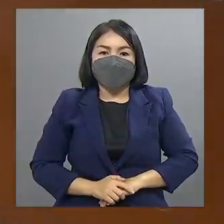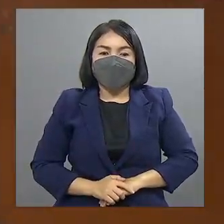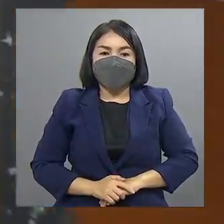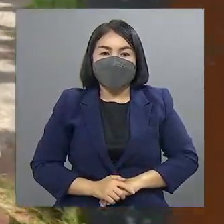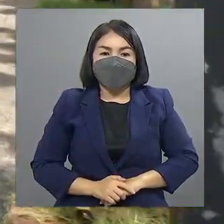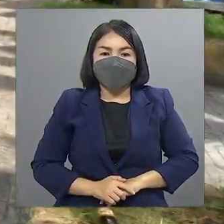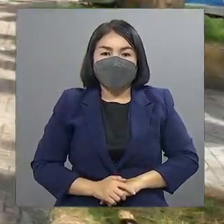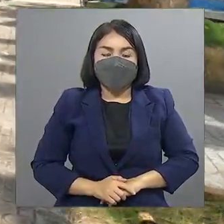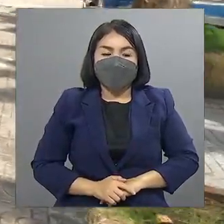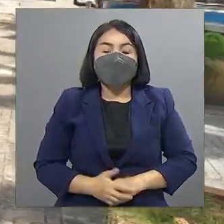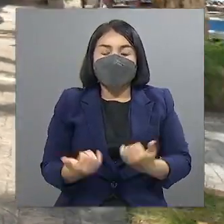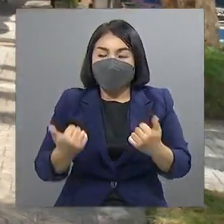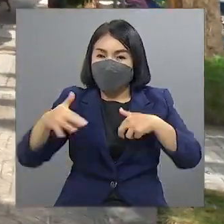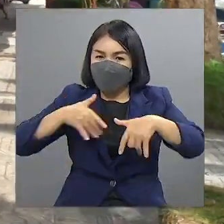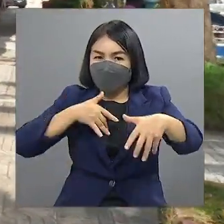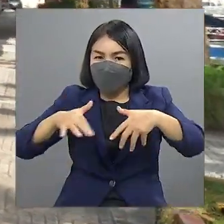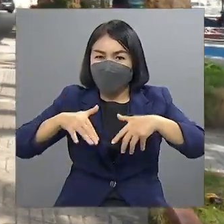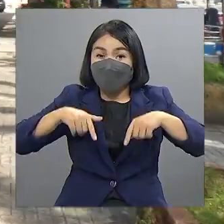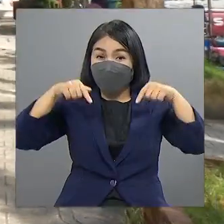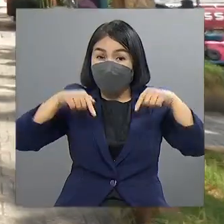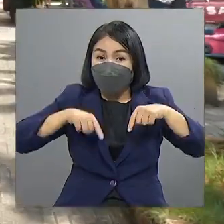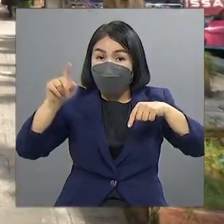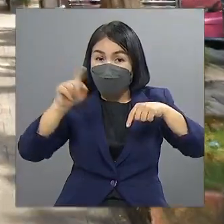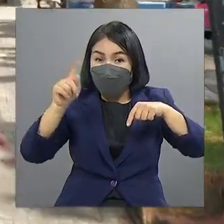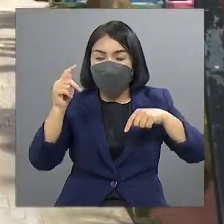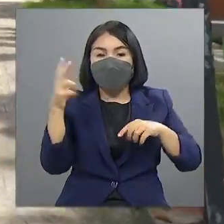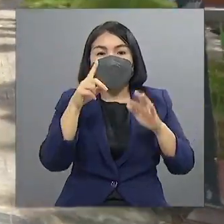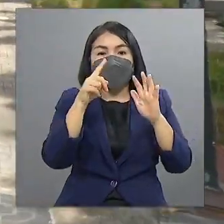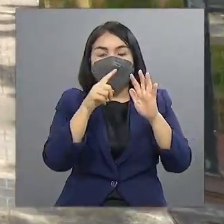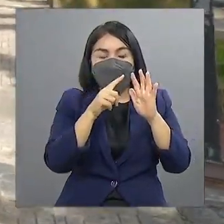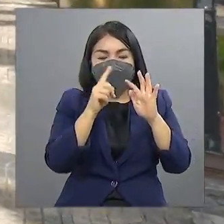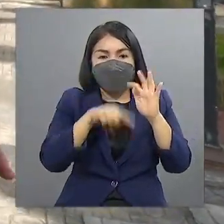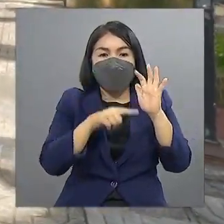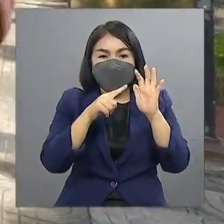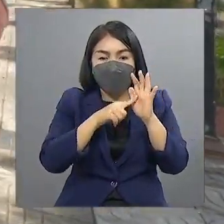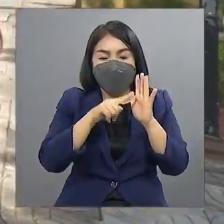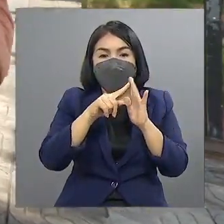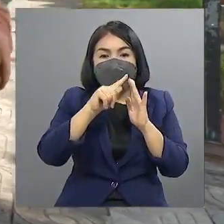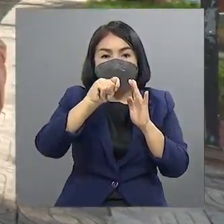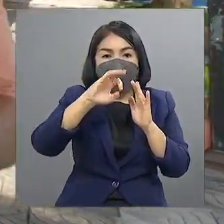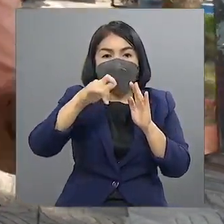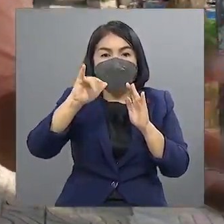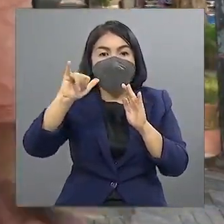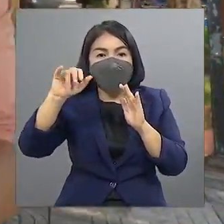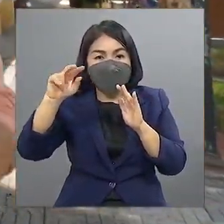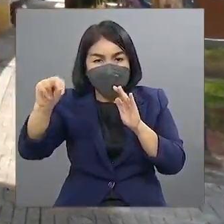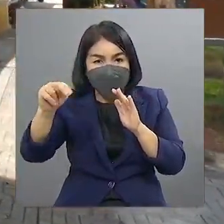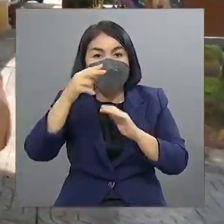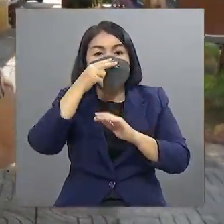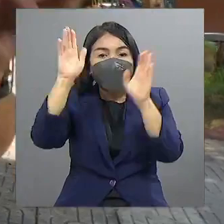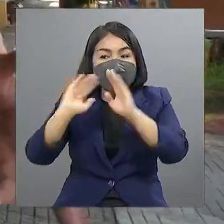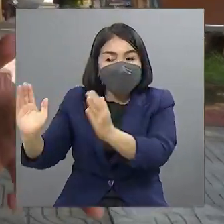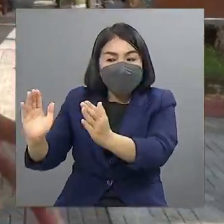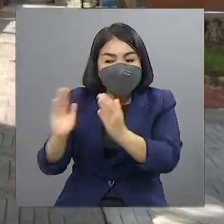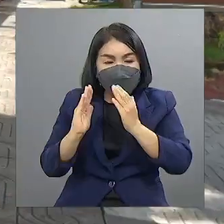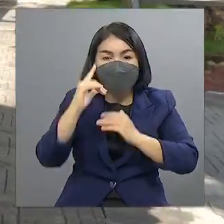คุณผู้ชมครับและตอนนี้เราก็อยู่ย่านท่าเตียนนะครับย่านนี้เป็นย่านธุรกิจกลุ่มอาคารพาณิชย์กลุ่มแรกๆเลยนะครับที่เราได้รับอิทธิพลมาจากฝั่งตะวันตกนะครับ